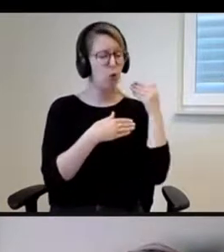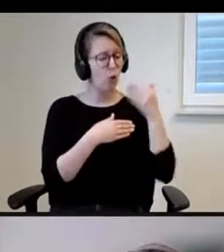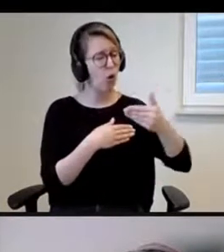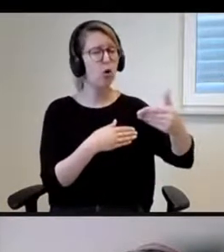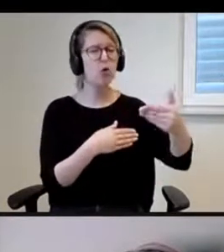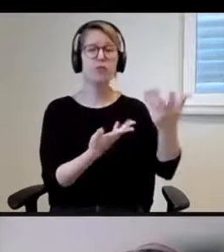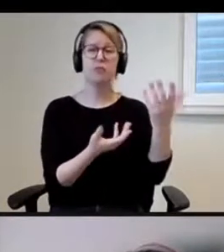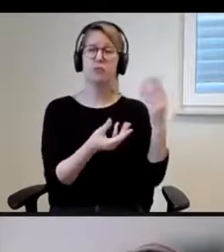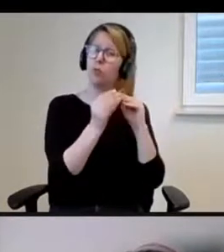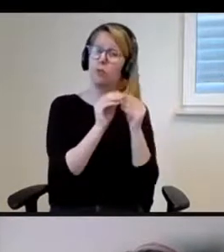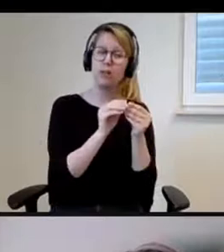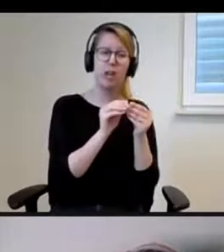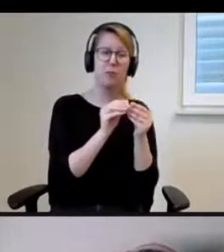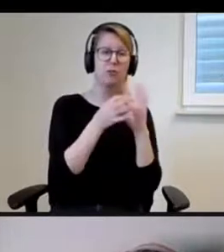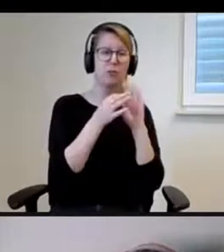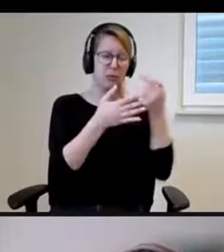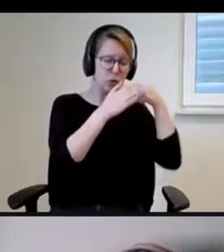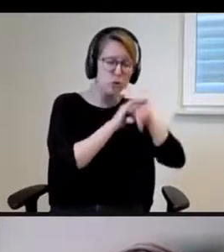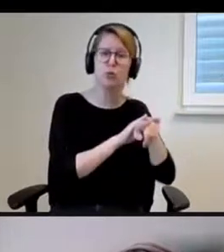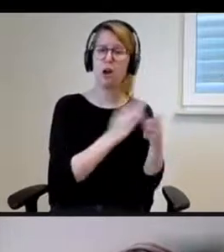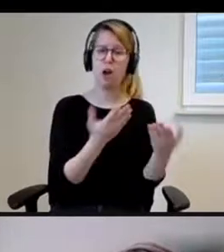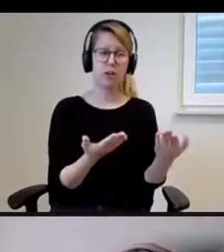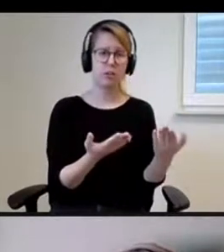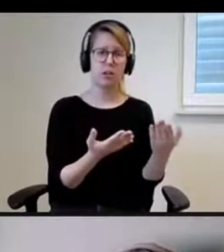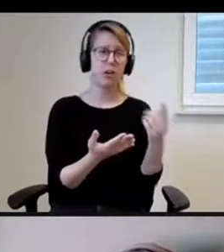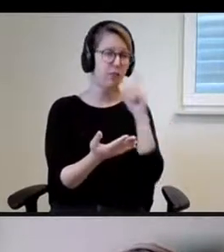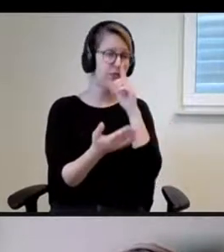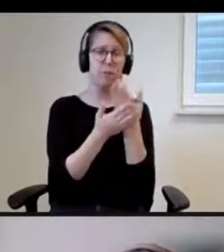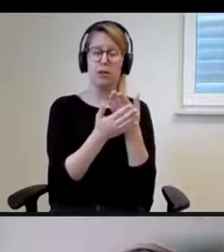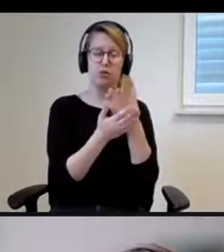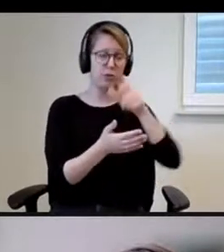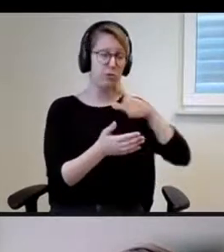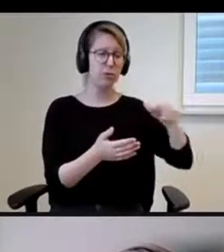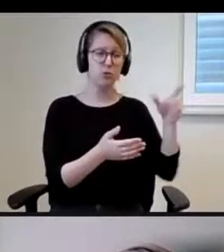parler brièvement sur ces trois points. Bah, les statistiques,